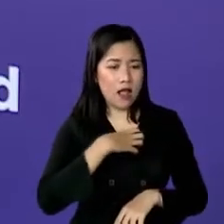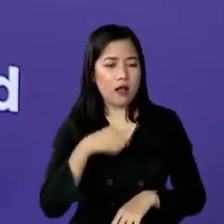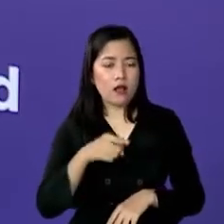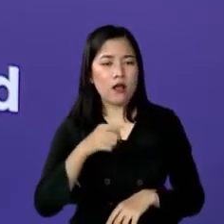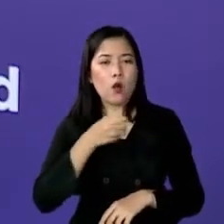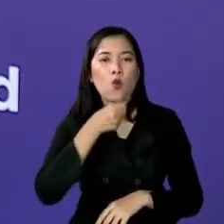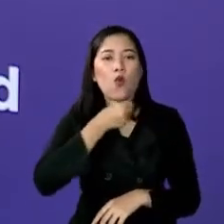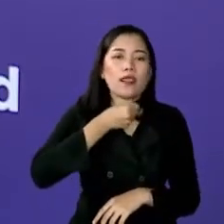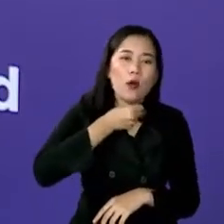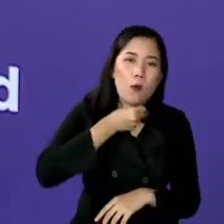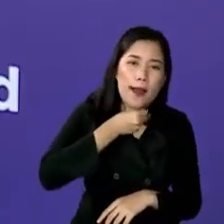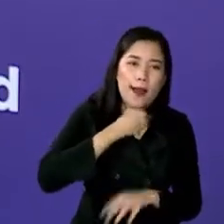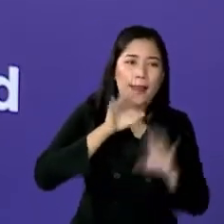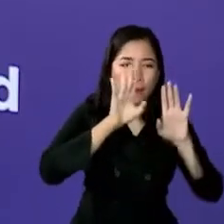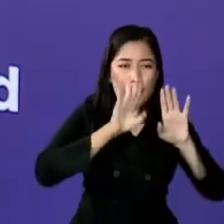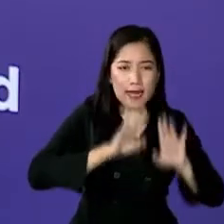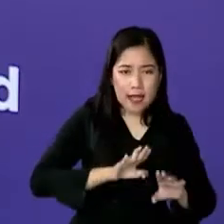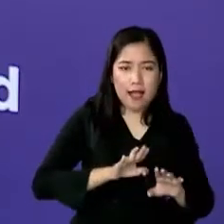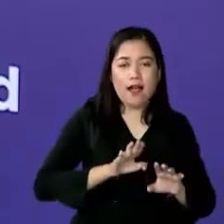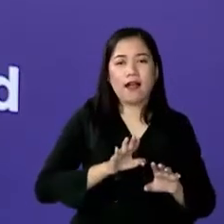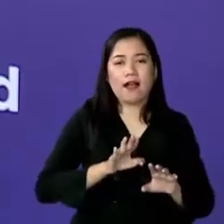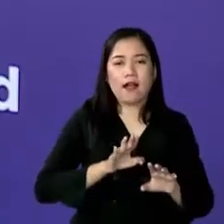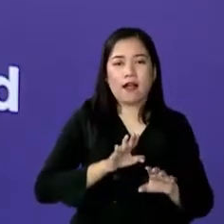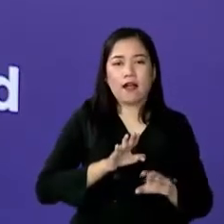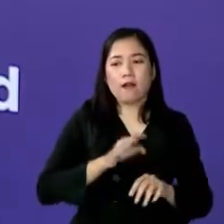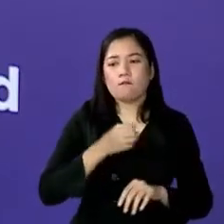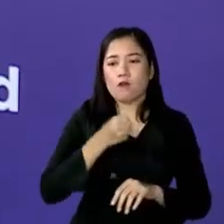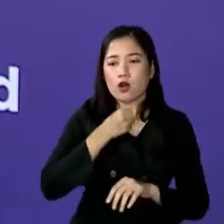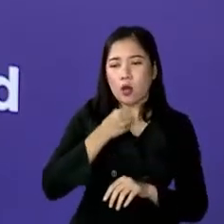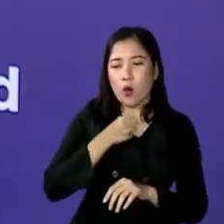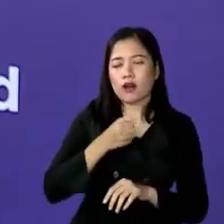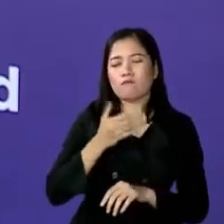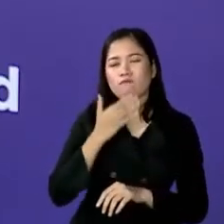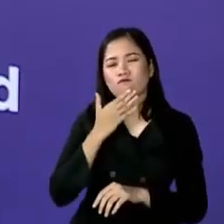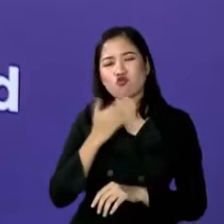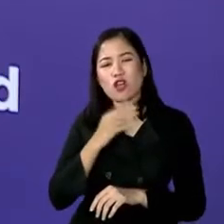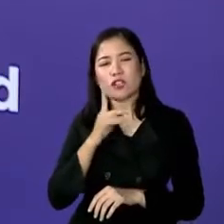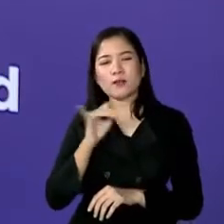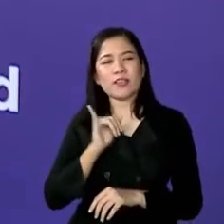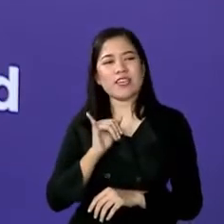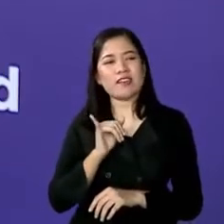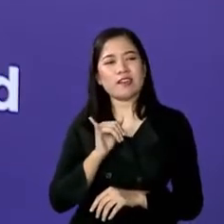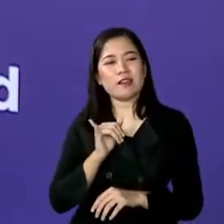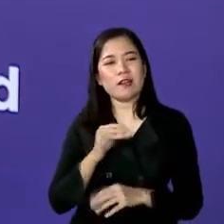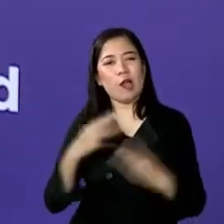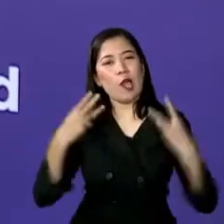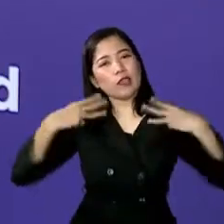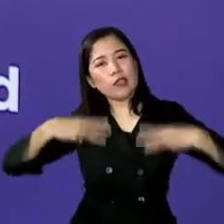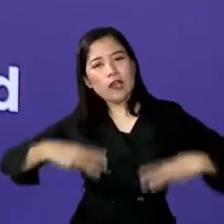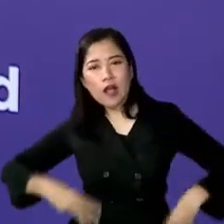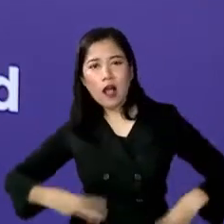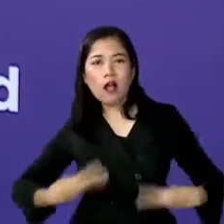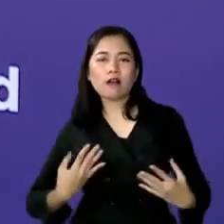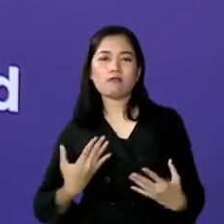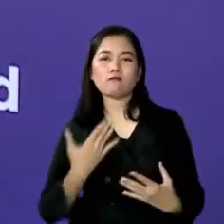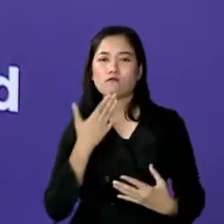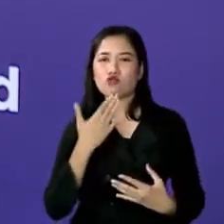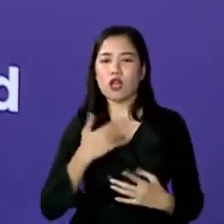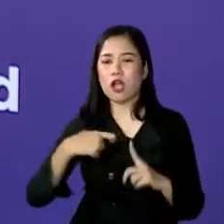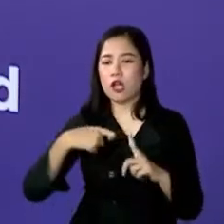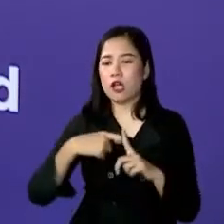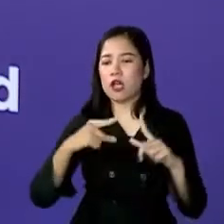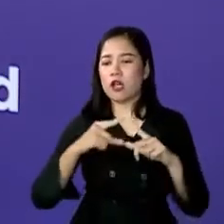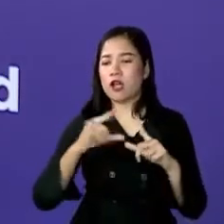wartawannya para pencari beritanya memiliki kaidah-kaidah sesuai dengan bagaimana